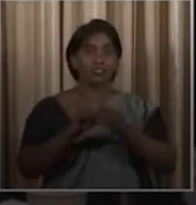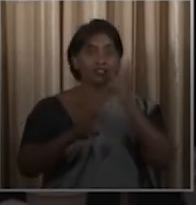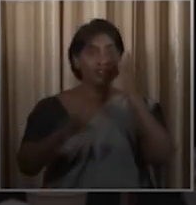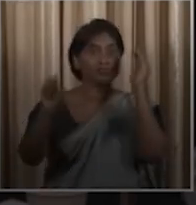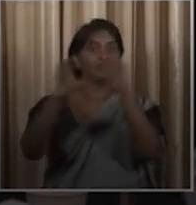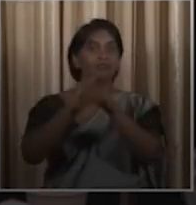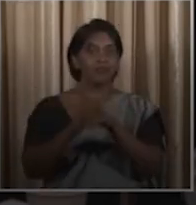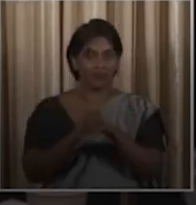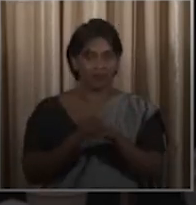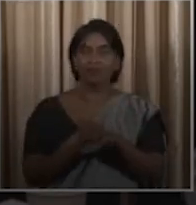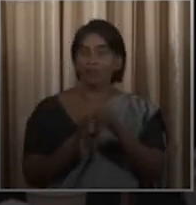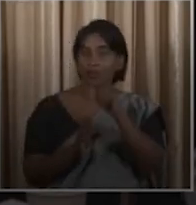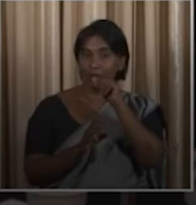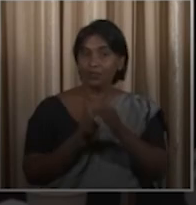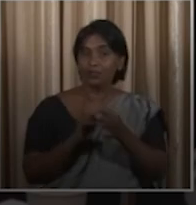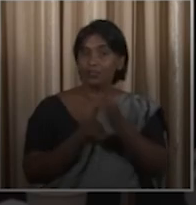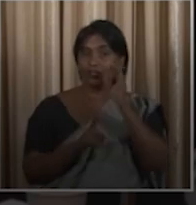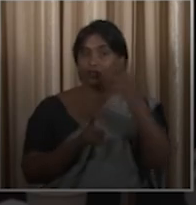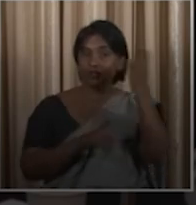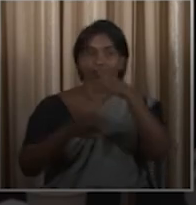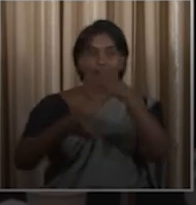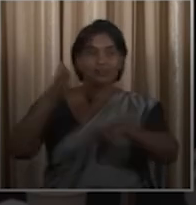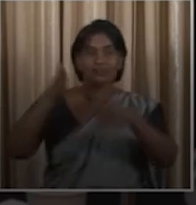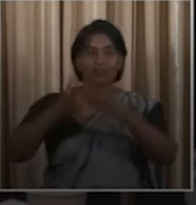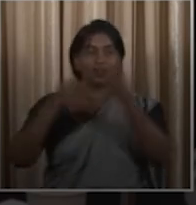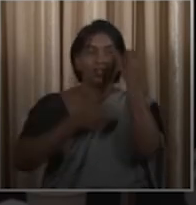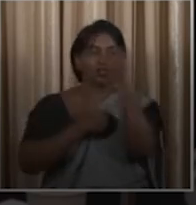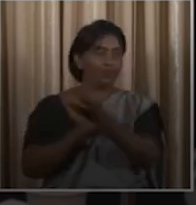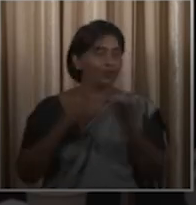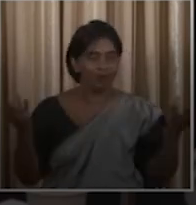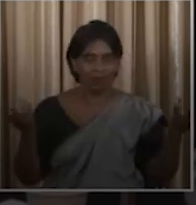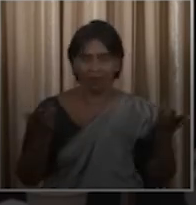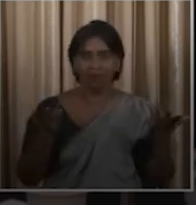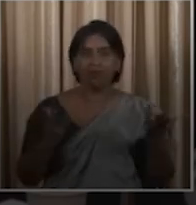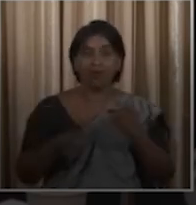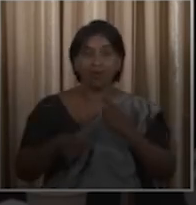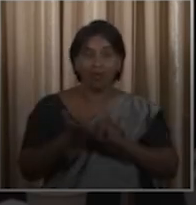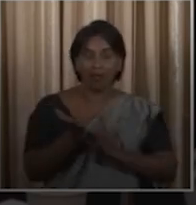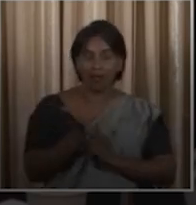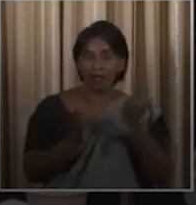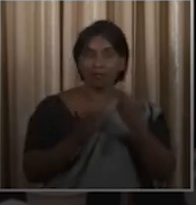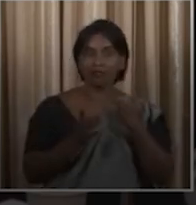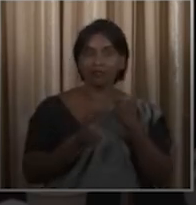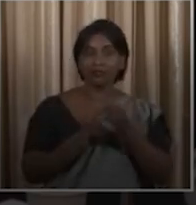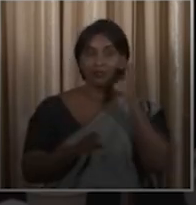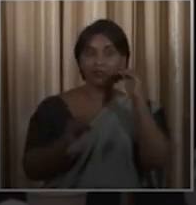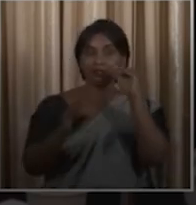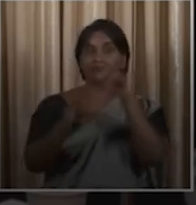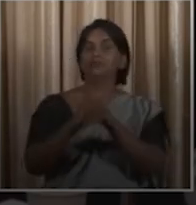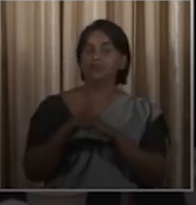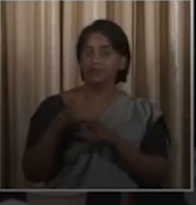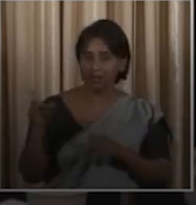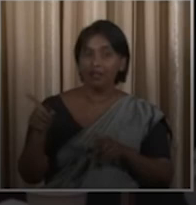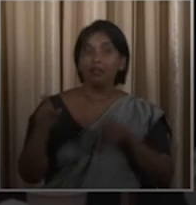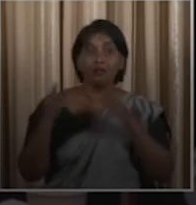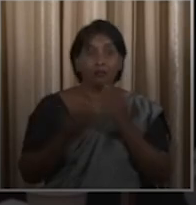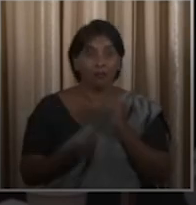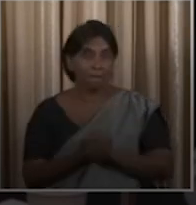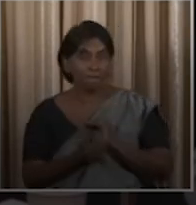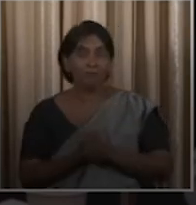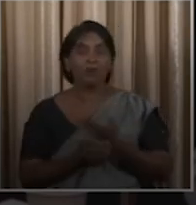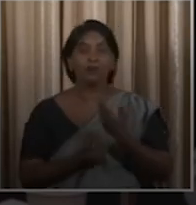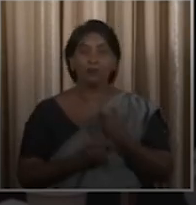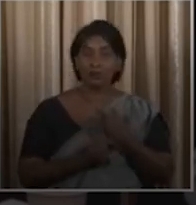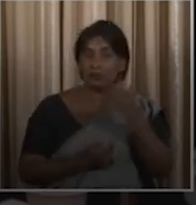රටේ ජනතාව යා ජනාධිපති පුටුව වාඩි කරවන්නේ නෑ. මේ chance එකකින් ඇදිච්ච ජනාධිපති පුටුවක් තියෙනවා. මේක රැක ගන්න. මේ සටකපට කුමන්ත්‍රණය